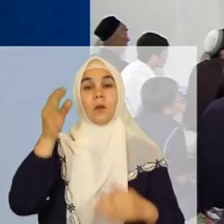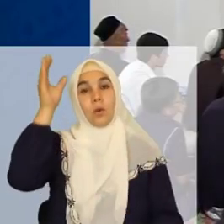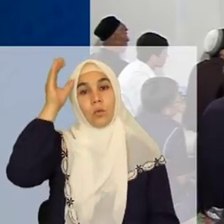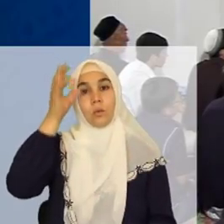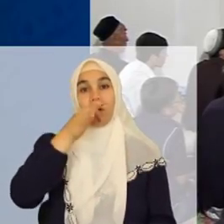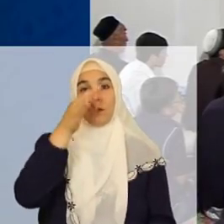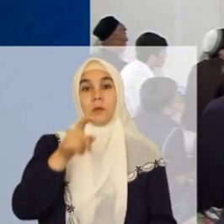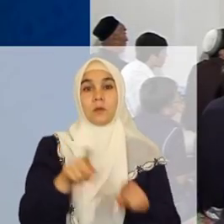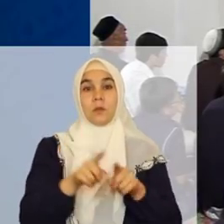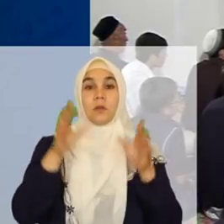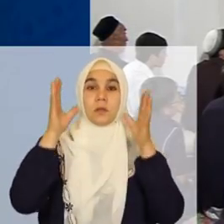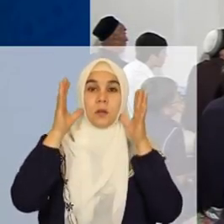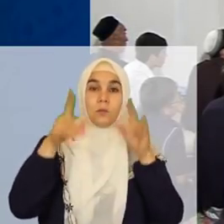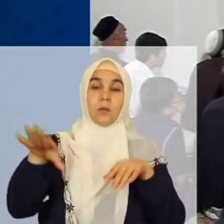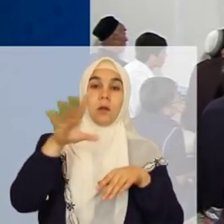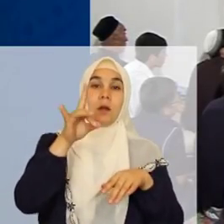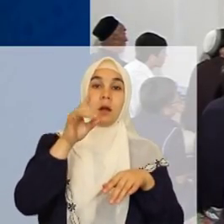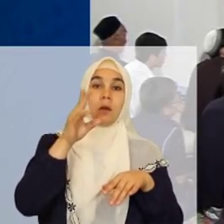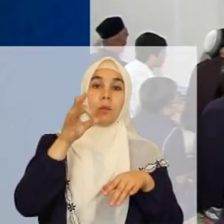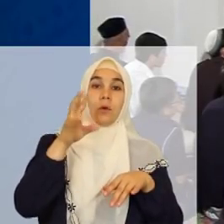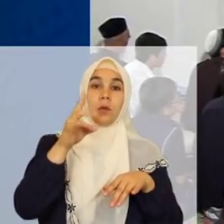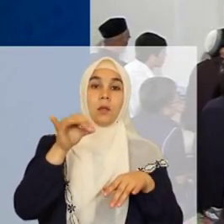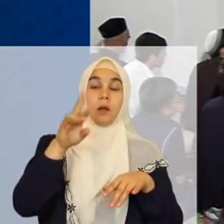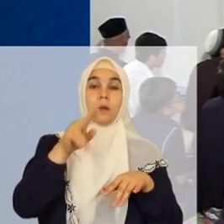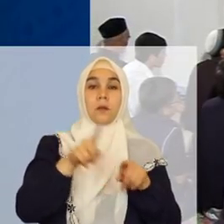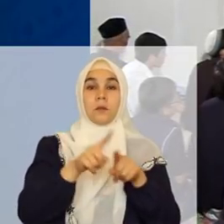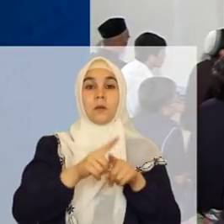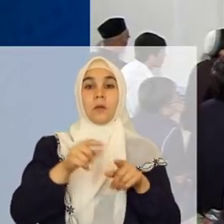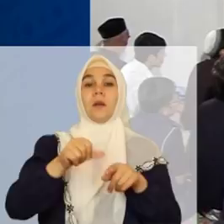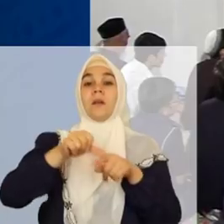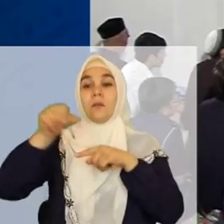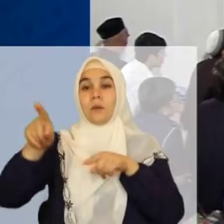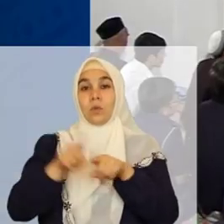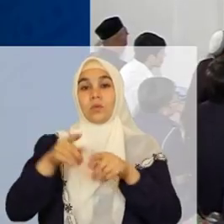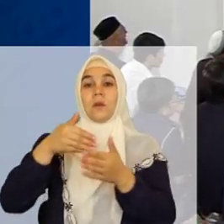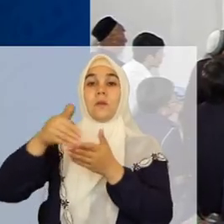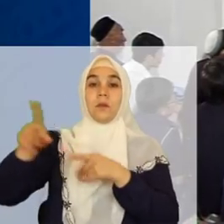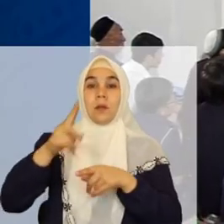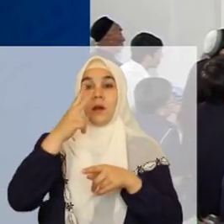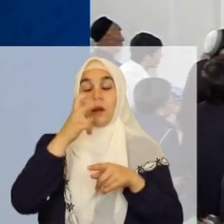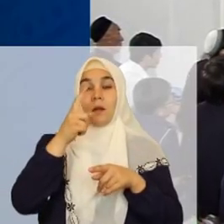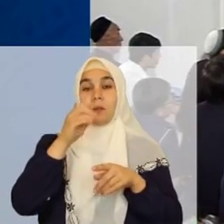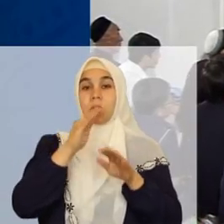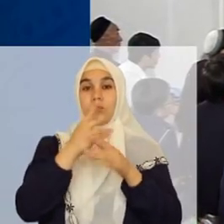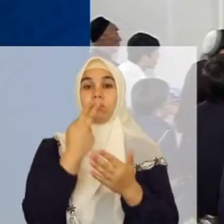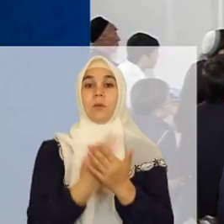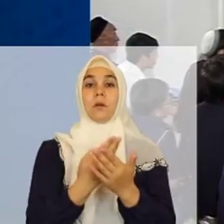ulamolarimiz, islomning rahbaniyati. Islomdagi tarki dunyochilik hajda namoyon bo'ladi.